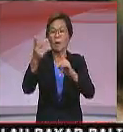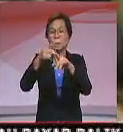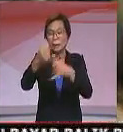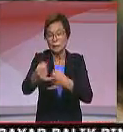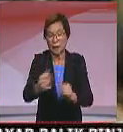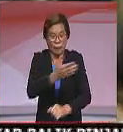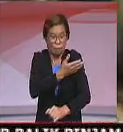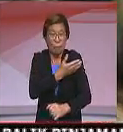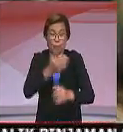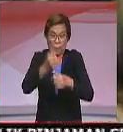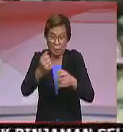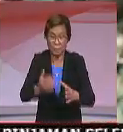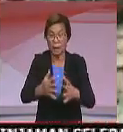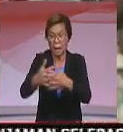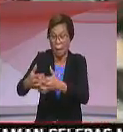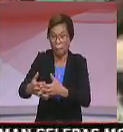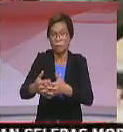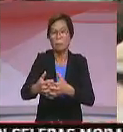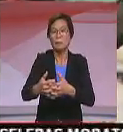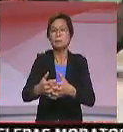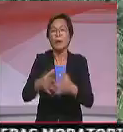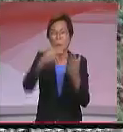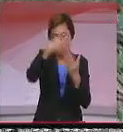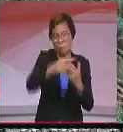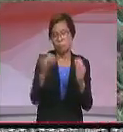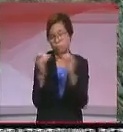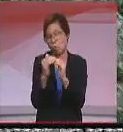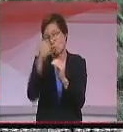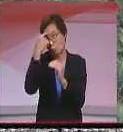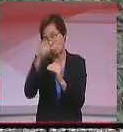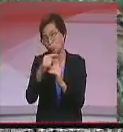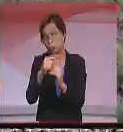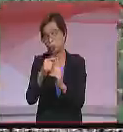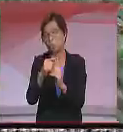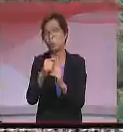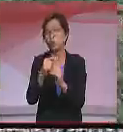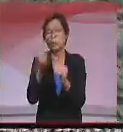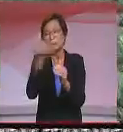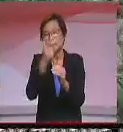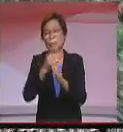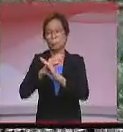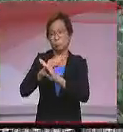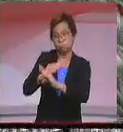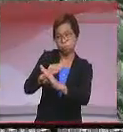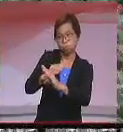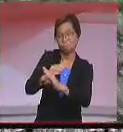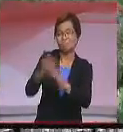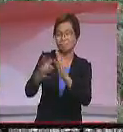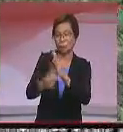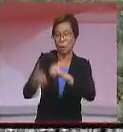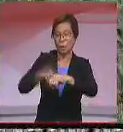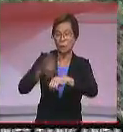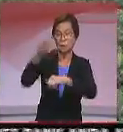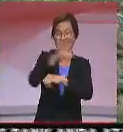Amerika Syarikat adalah satu inisiatif yang wajar bagi mengelakkan sekatan sawit pada masa hadapan. CBP Amerika